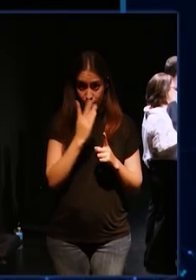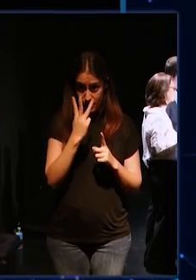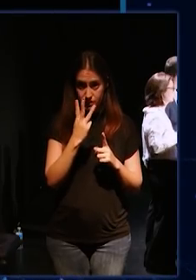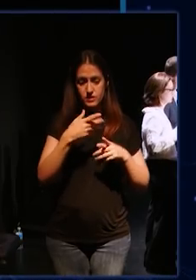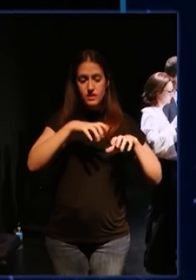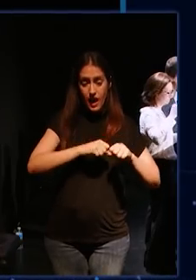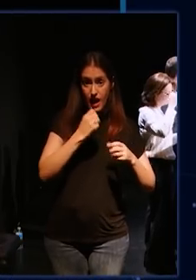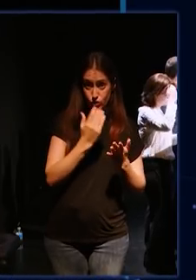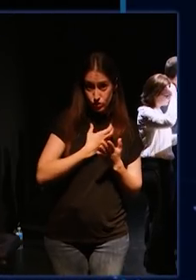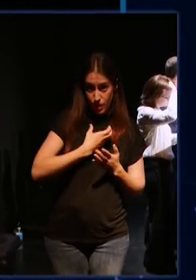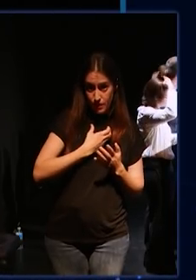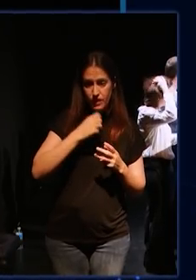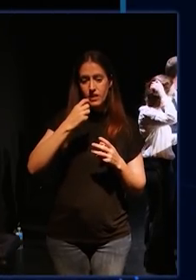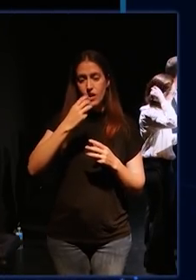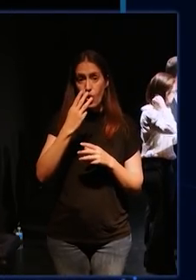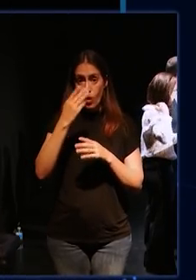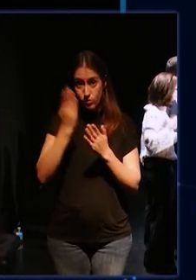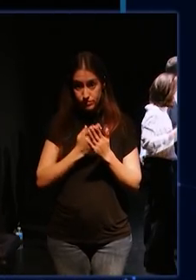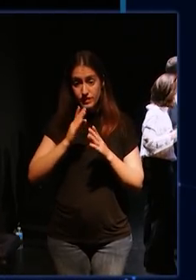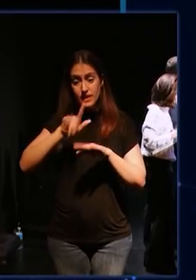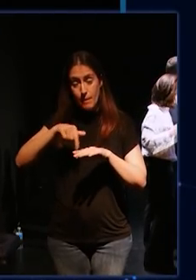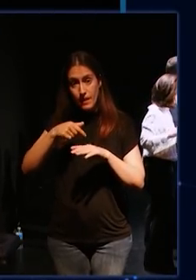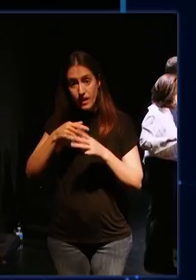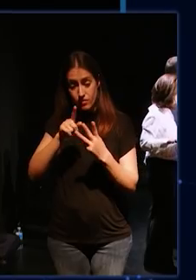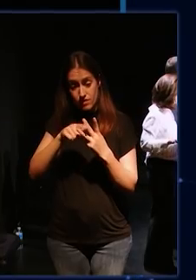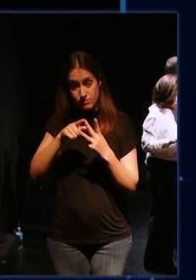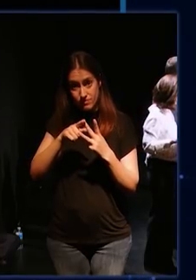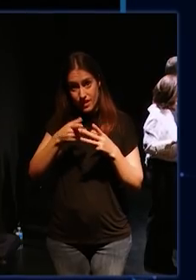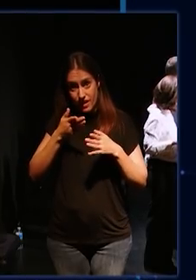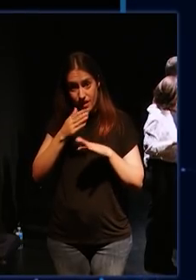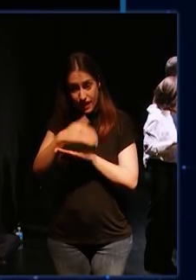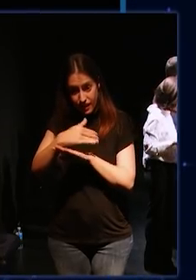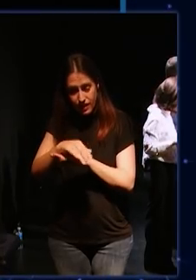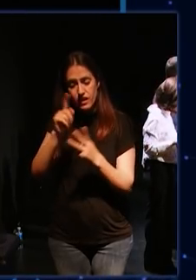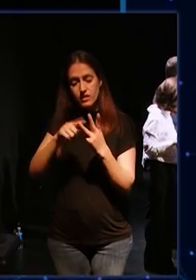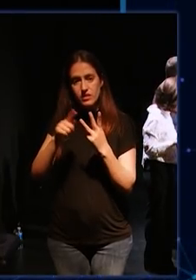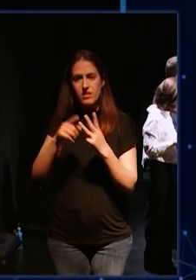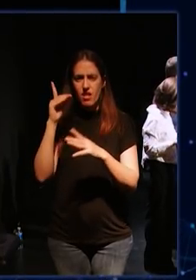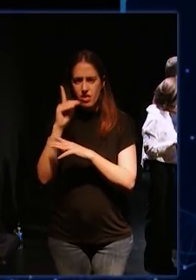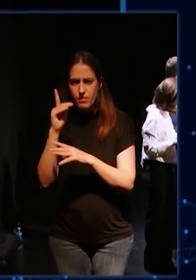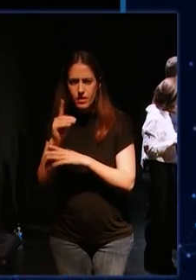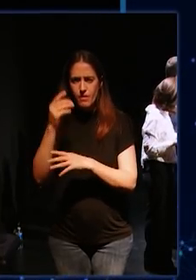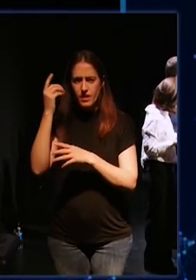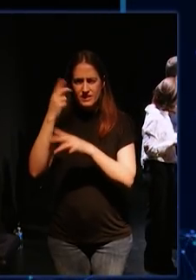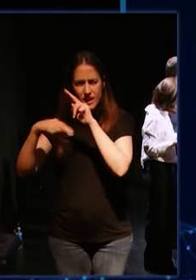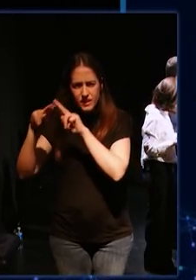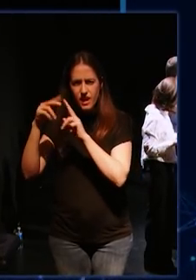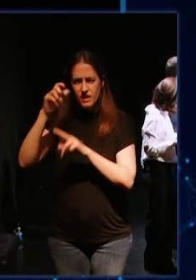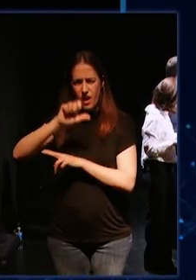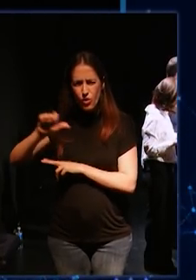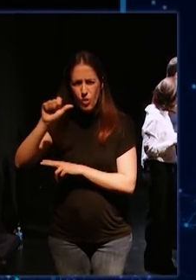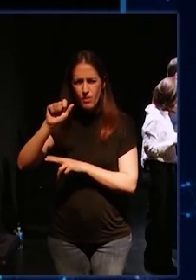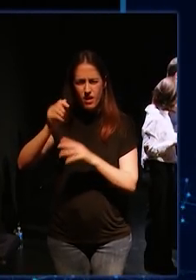les persones i un terç a les institucions, al Parlament, a la Generalitat, a la Diputació, a Europa, allà on faci falta